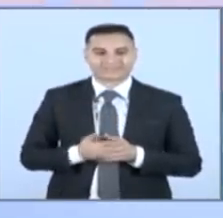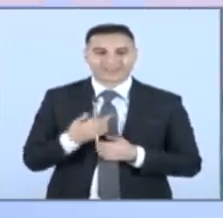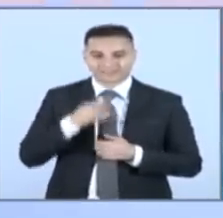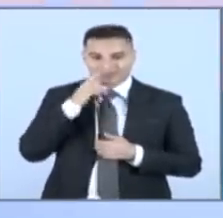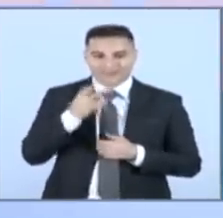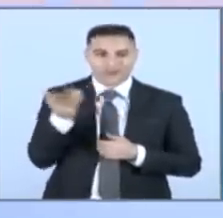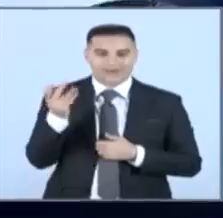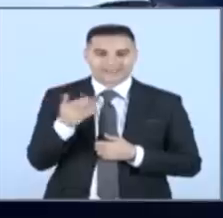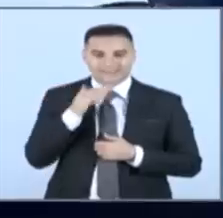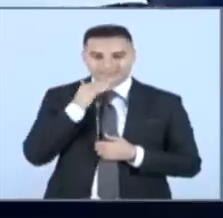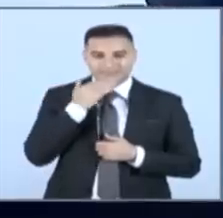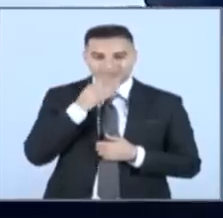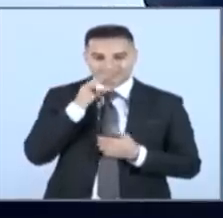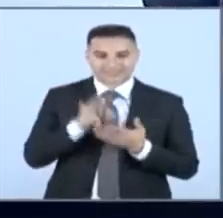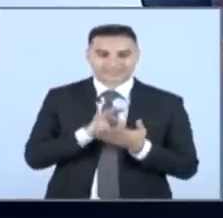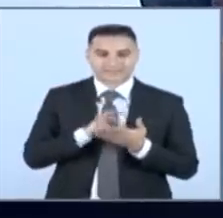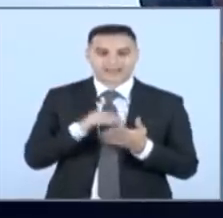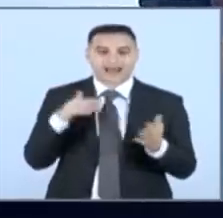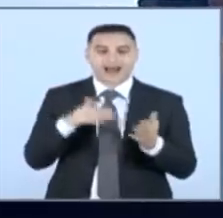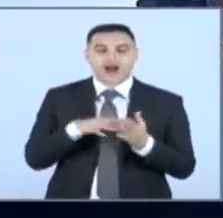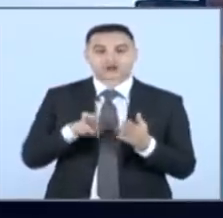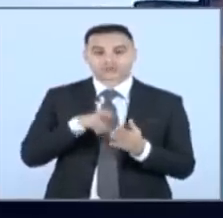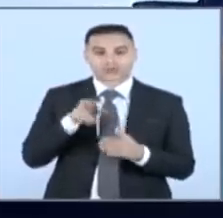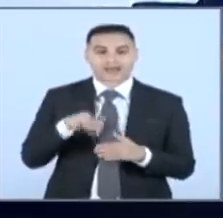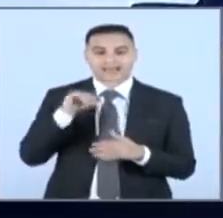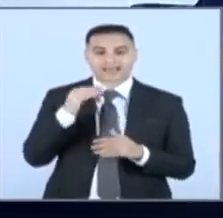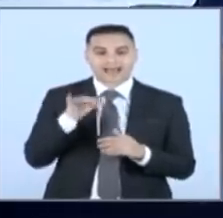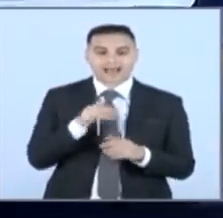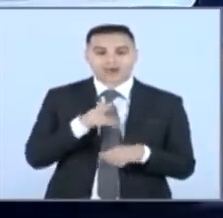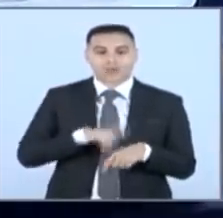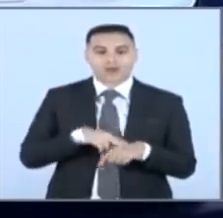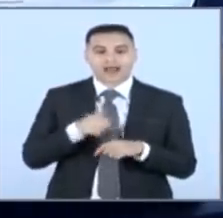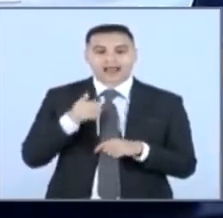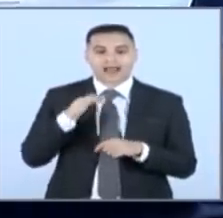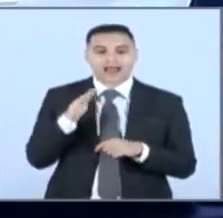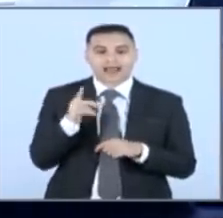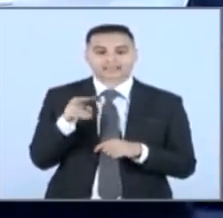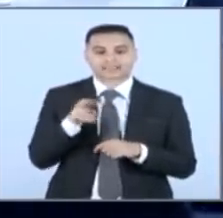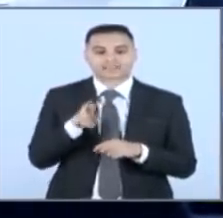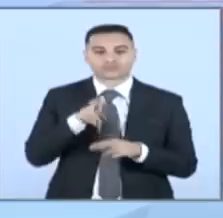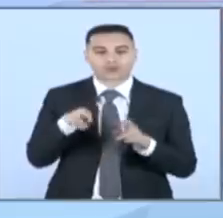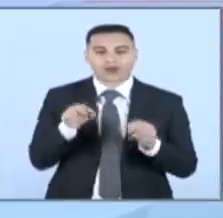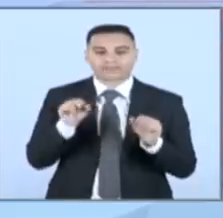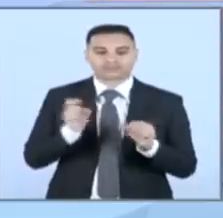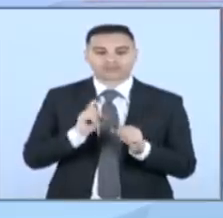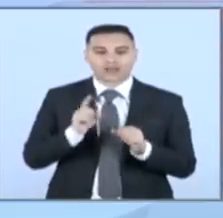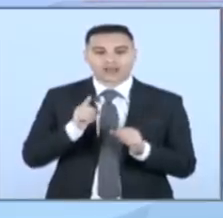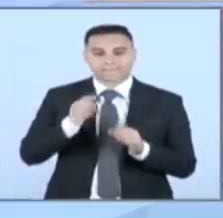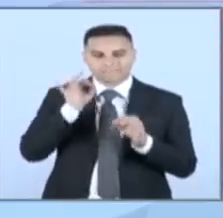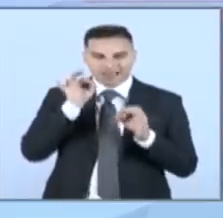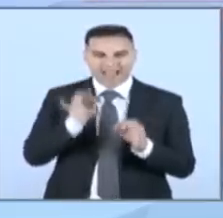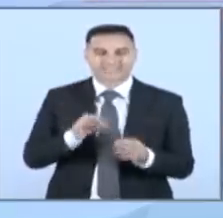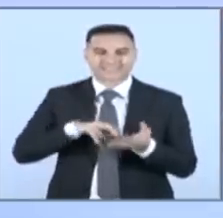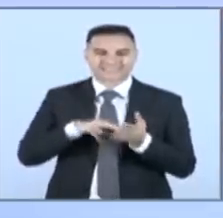الحمد لله، الحمد لله. طيب آخر سؤال يحيى وآسر، من سؤالكم هو بالعافية